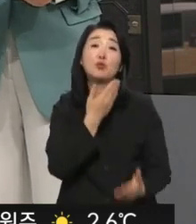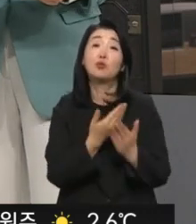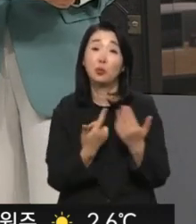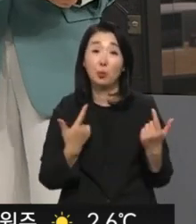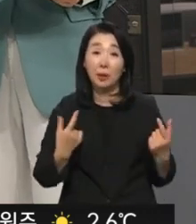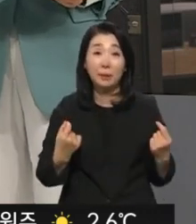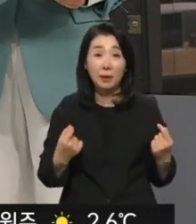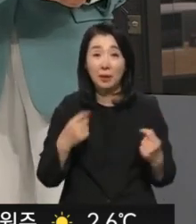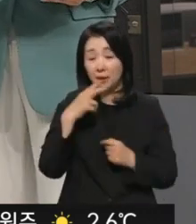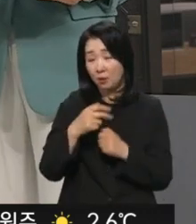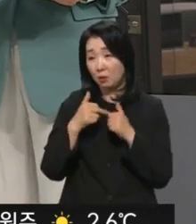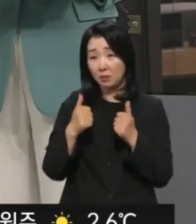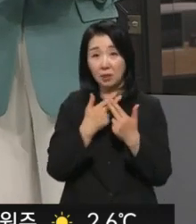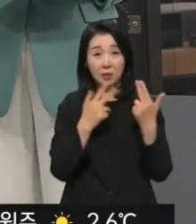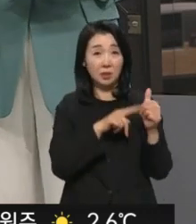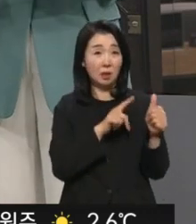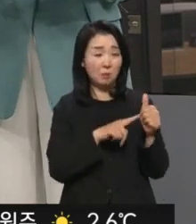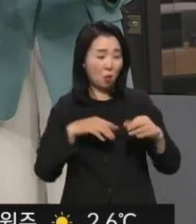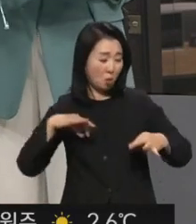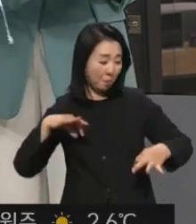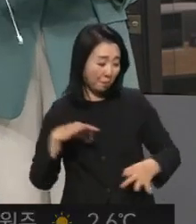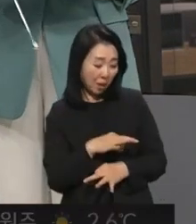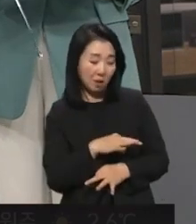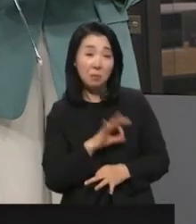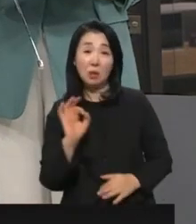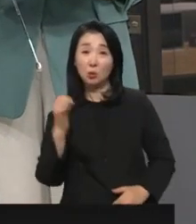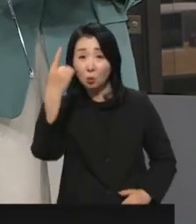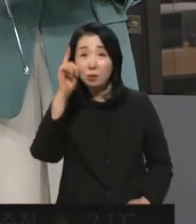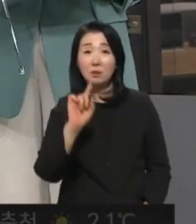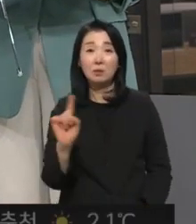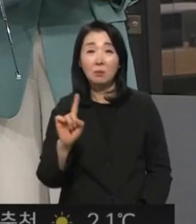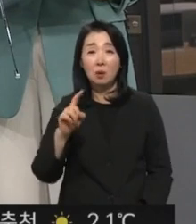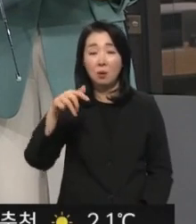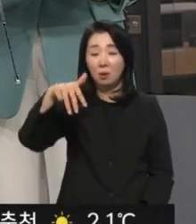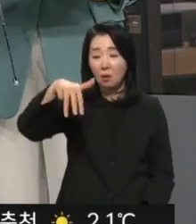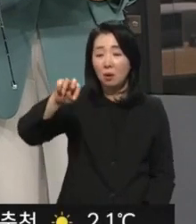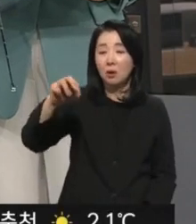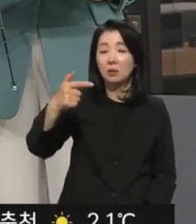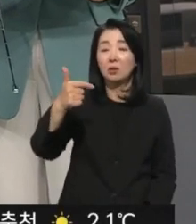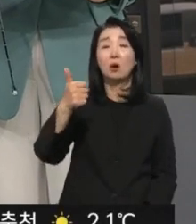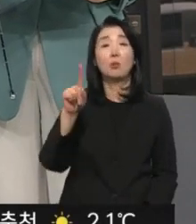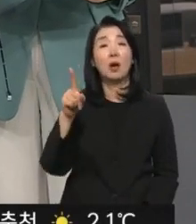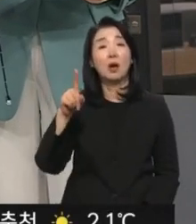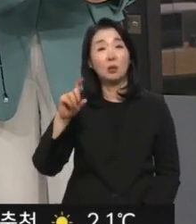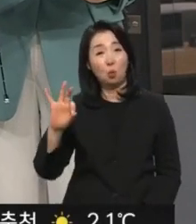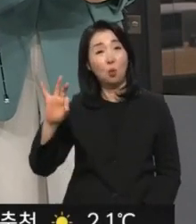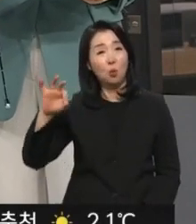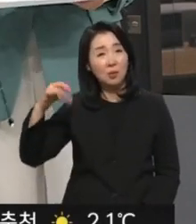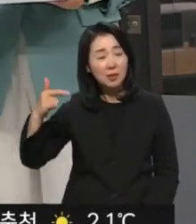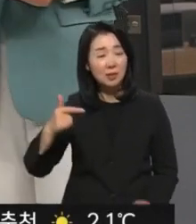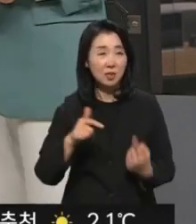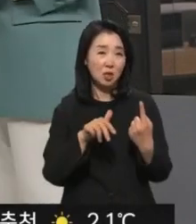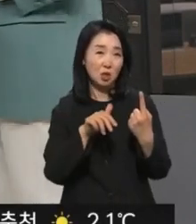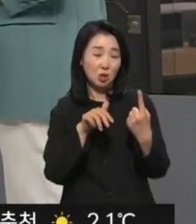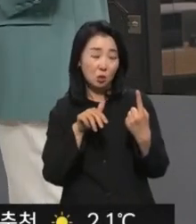중요한데 검찰이 이 대표의 배임의 동기라고 봤던 천화동인 1호 지분의 절반 약속,